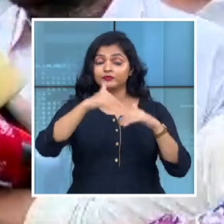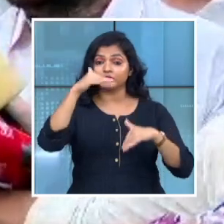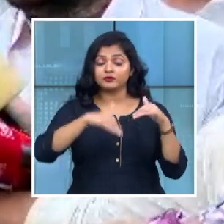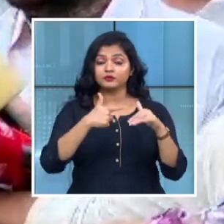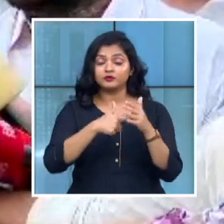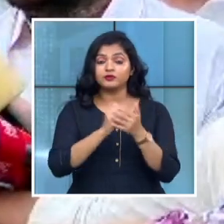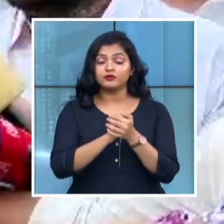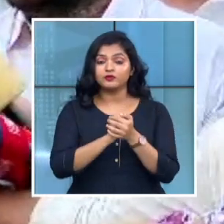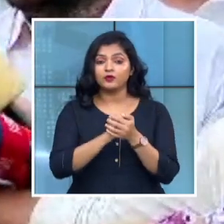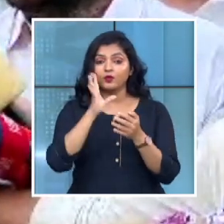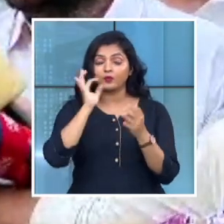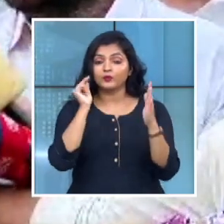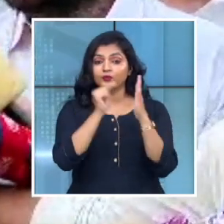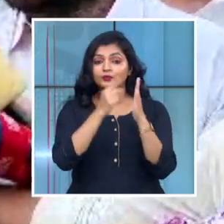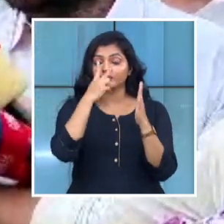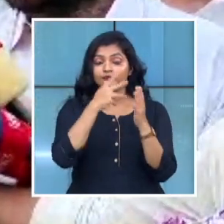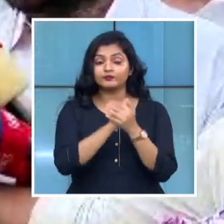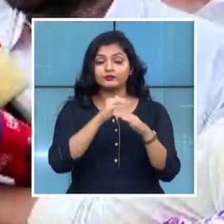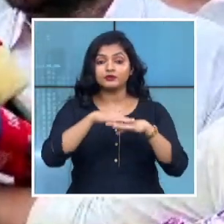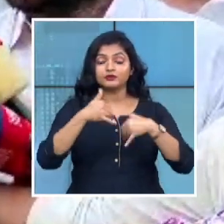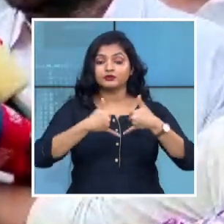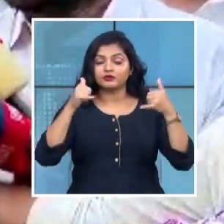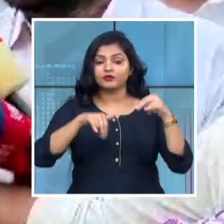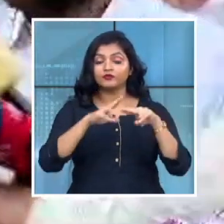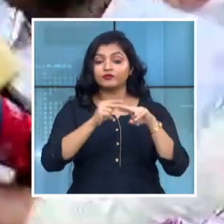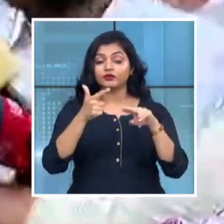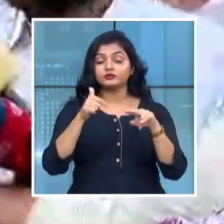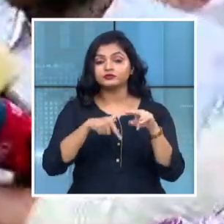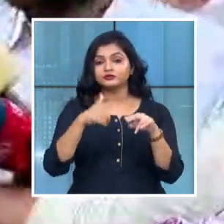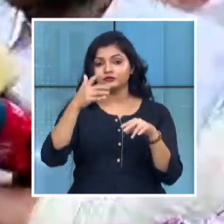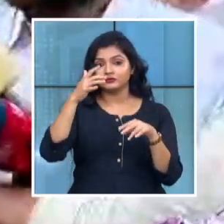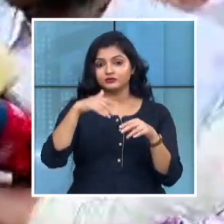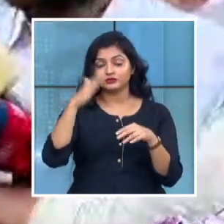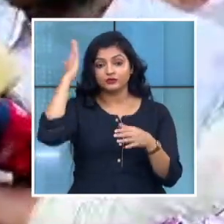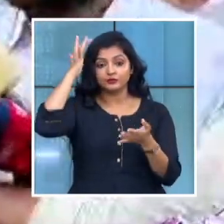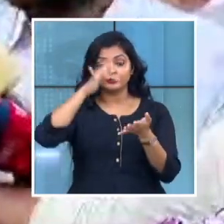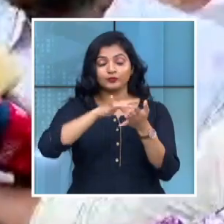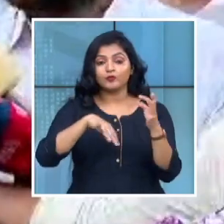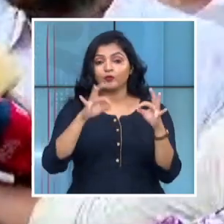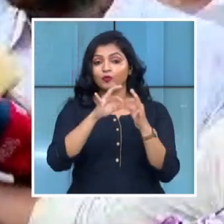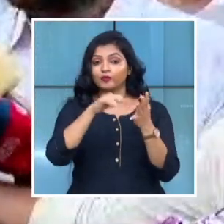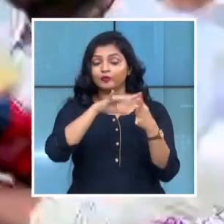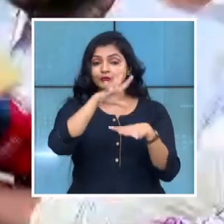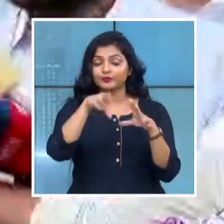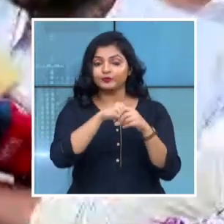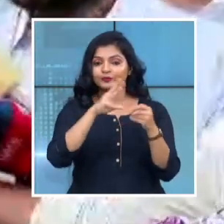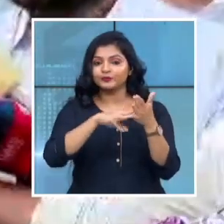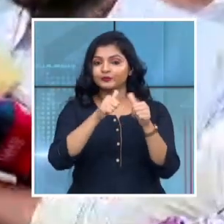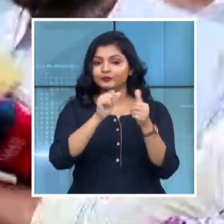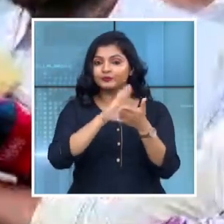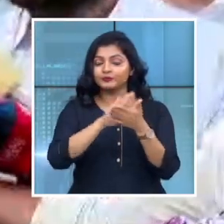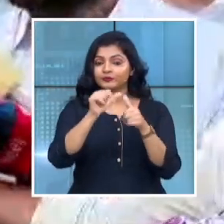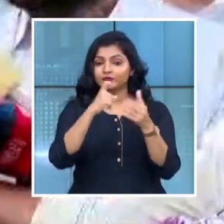സന്ദേശം ഇന്ത്യയുടെ സാമ്പത്തിക തലസ്ഥാനമായിട്ടുള്ള മുംബൈ ഉൾപ്പെടുന്ന മഹാരാഷ്ട്ര,